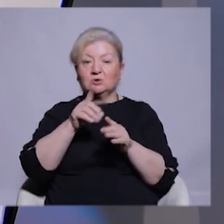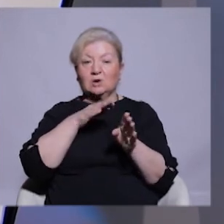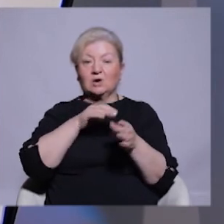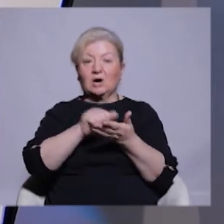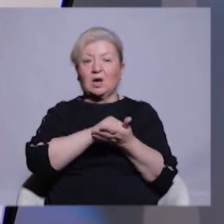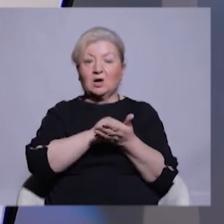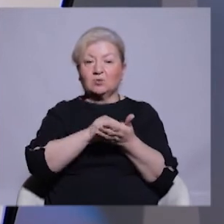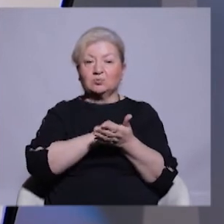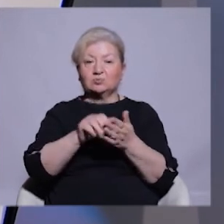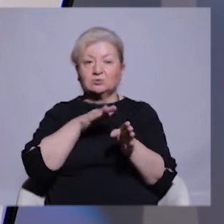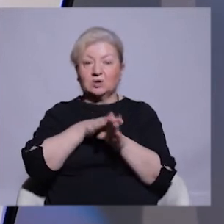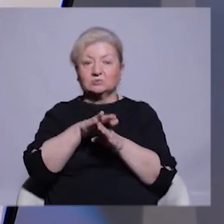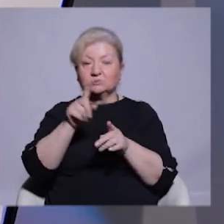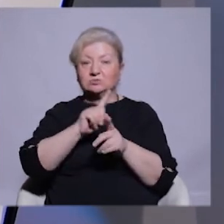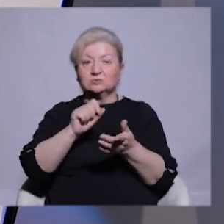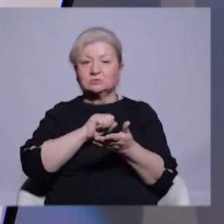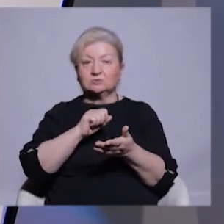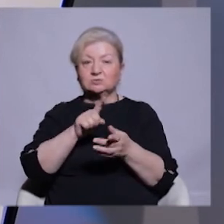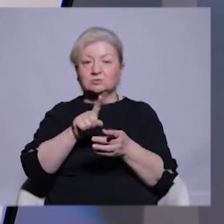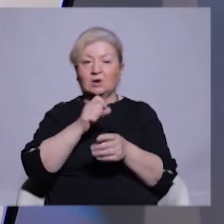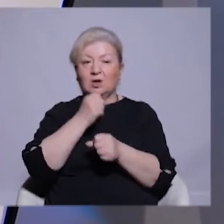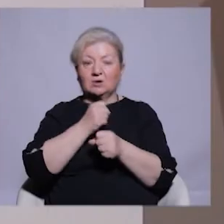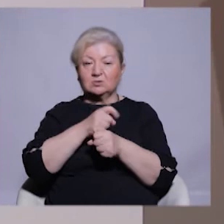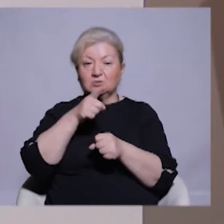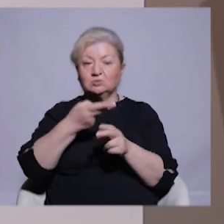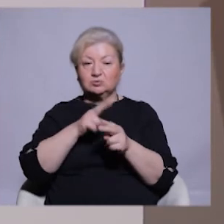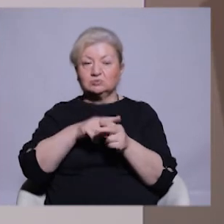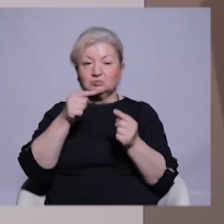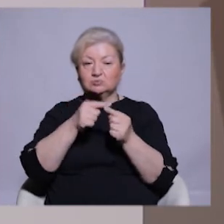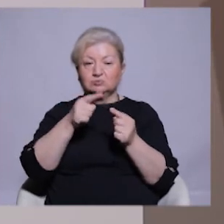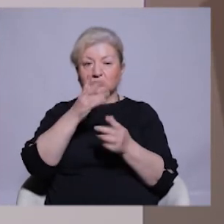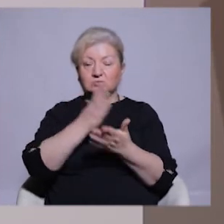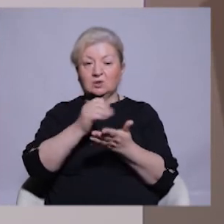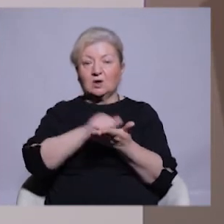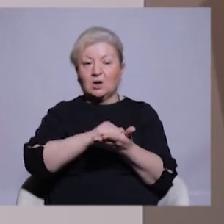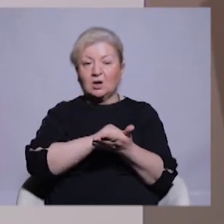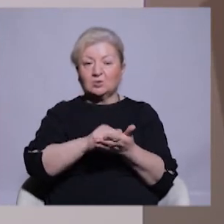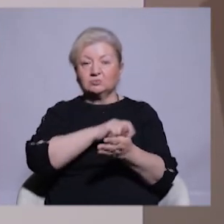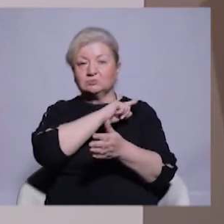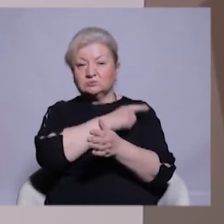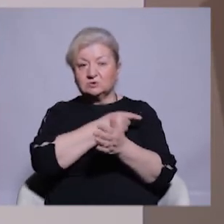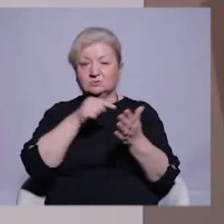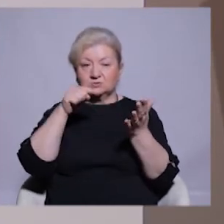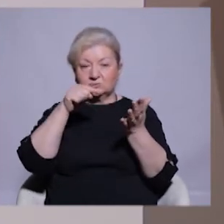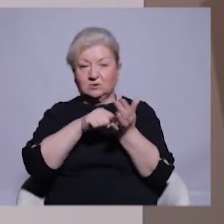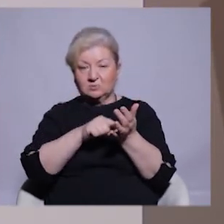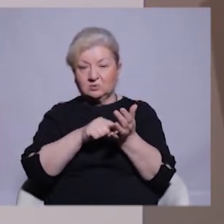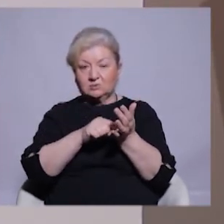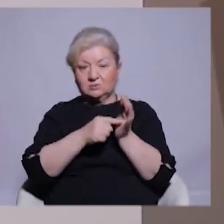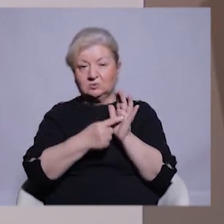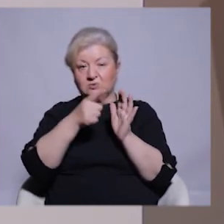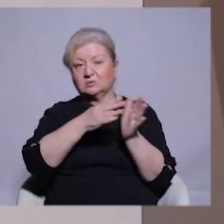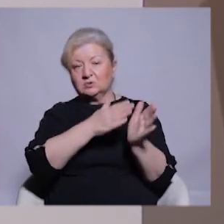ეს ხახუნი ასრულებს. ანუ რა არის ეს მუშაობა? ეს არის ზუსტადაც ეს ხახუნის ძალა გამრავლებული აი ამ